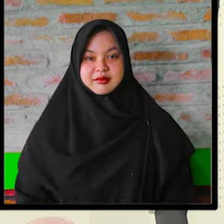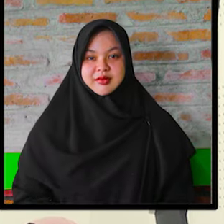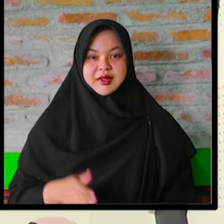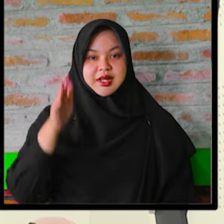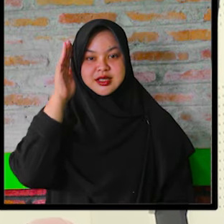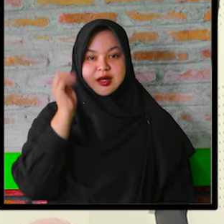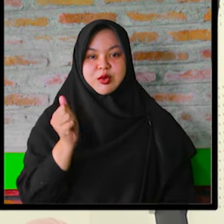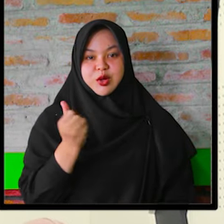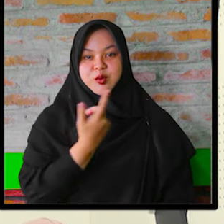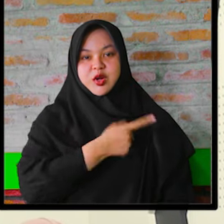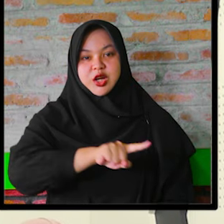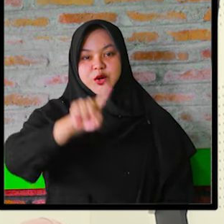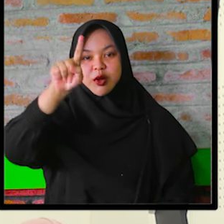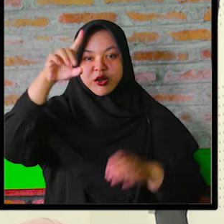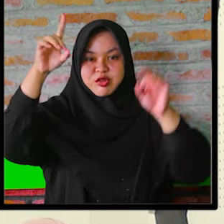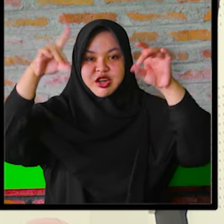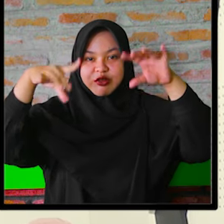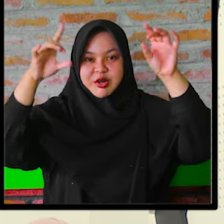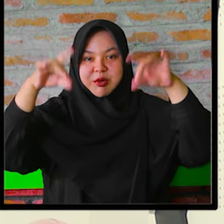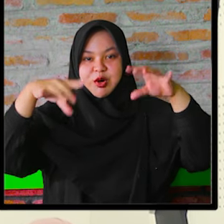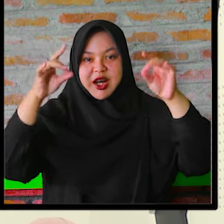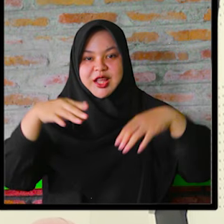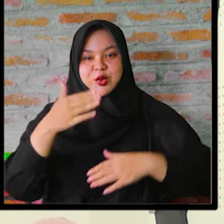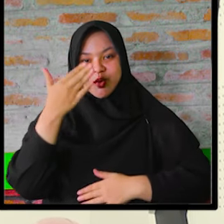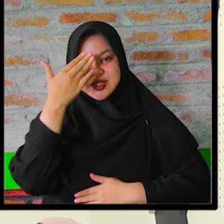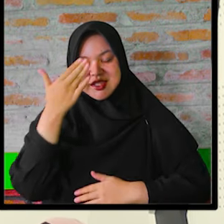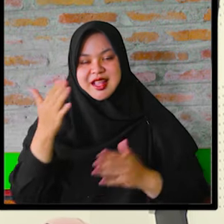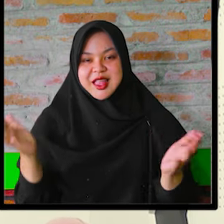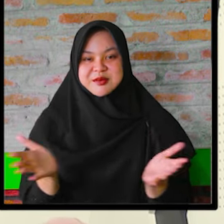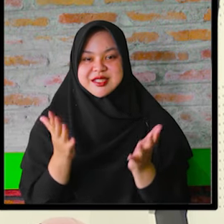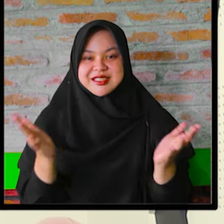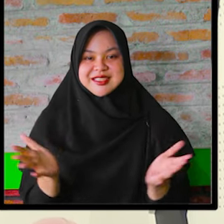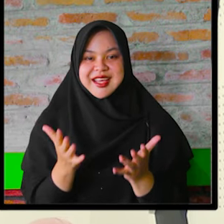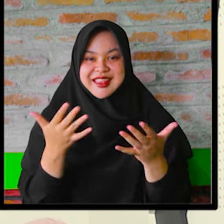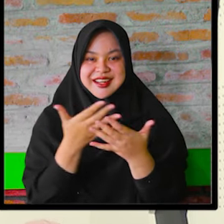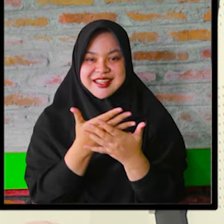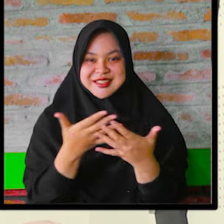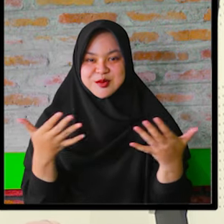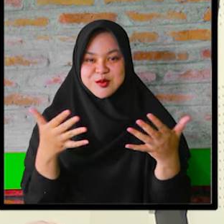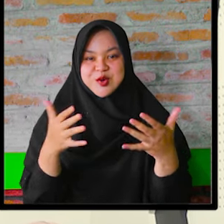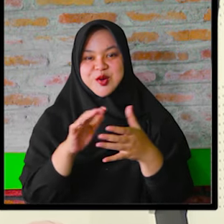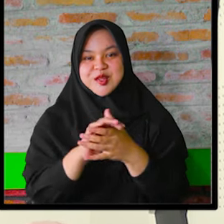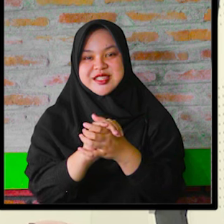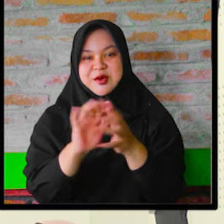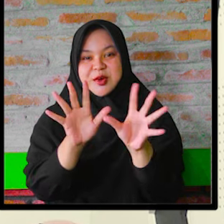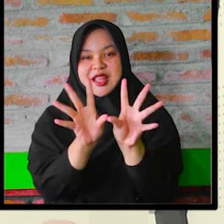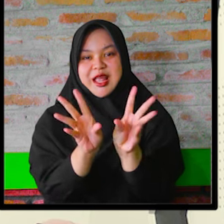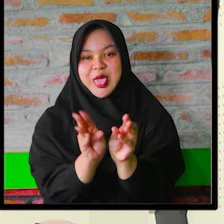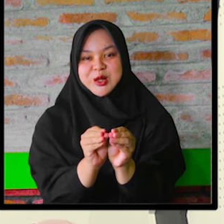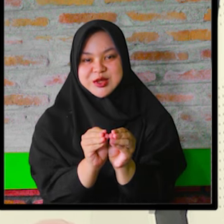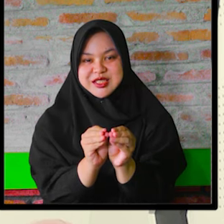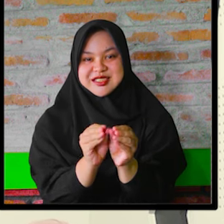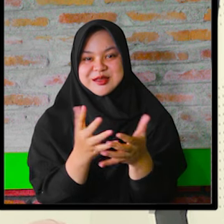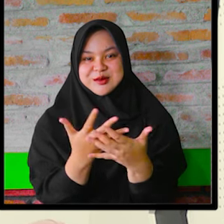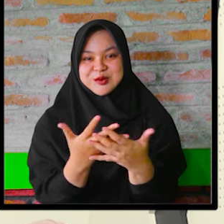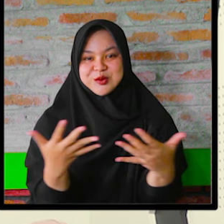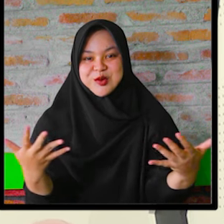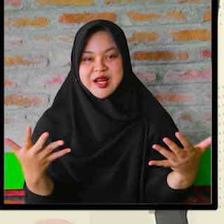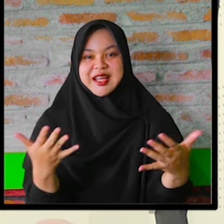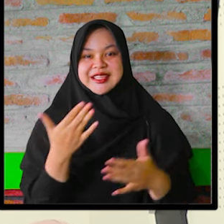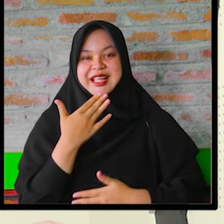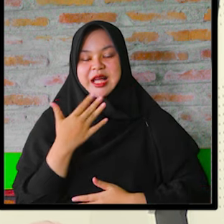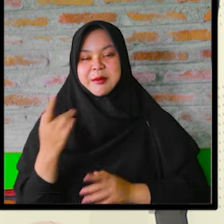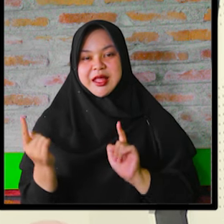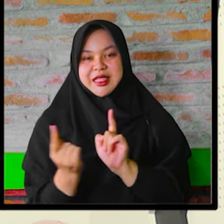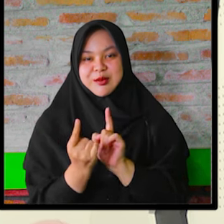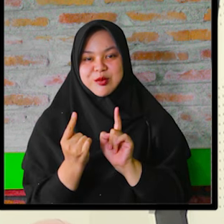asalamualaikum warahmatullahi wabarakatuh salam sejahtera untuk sobat inklusi semua selamat bertemu kembali